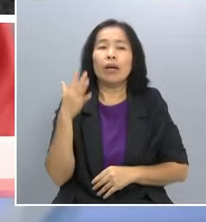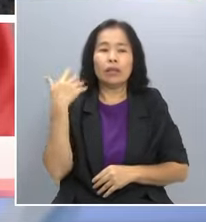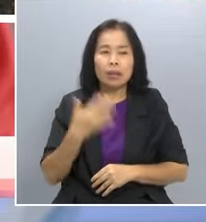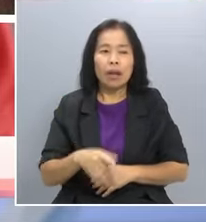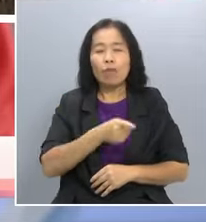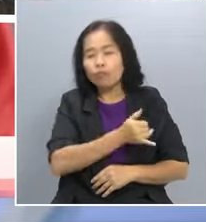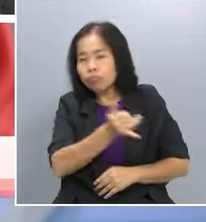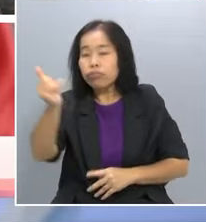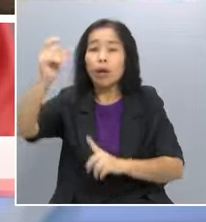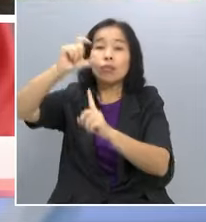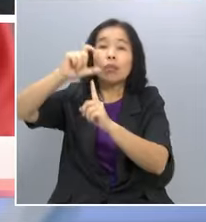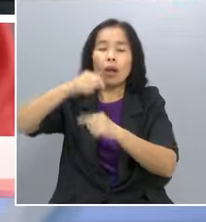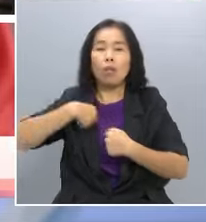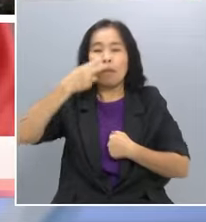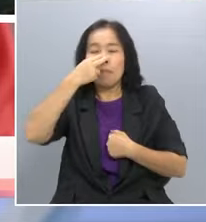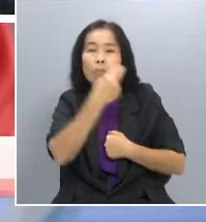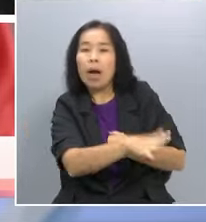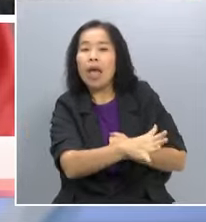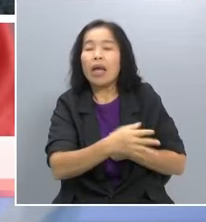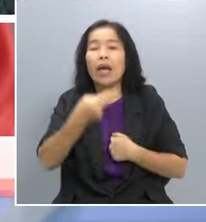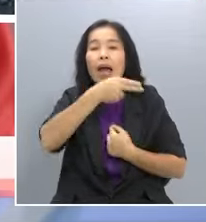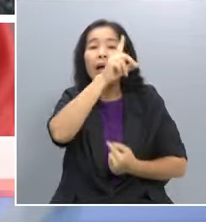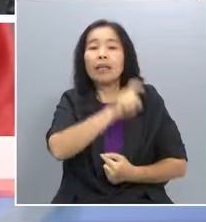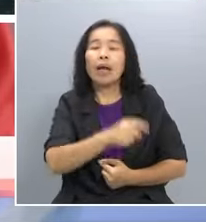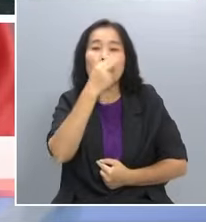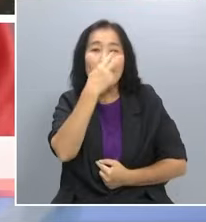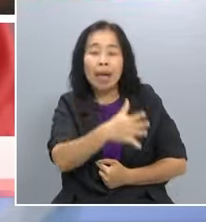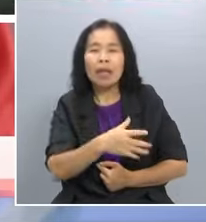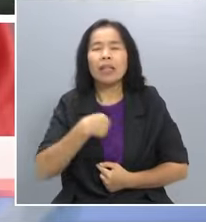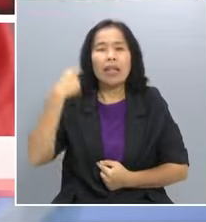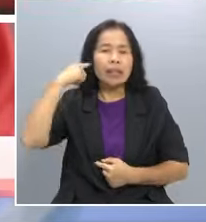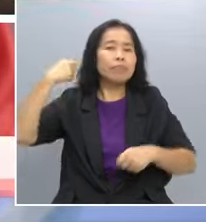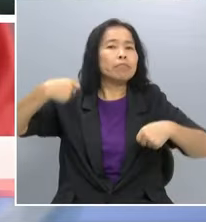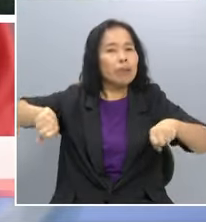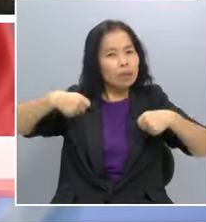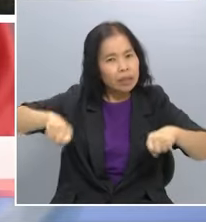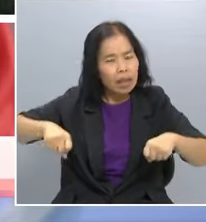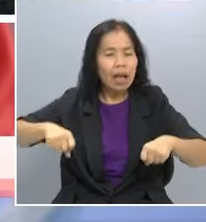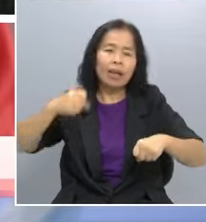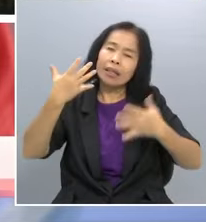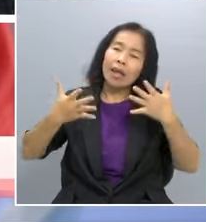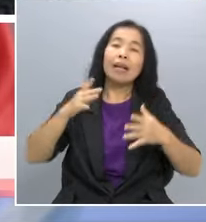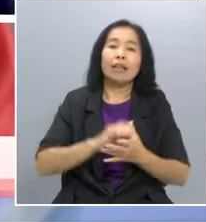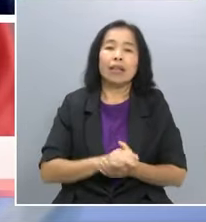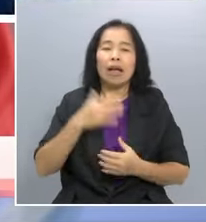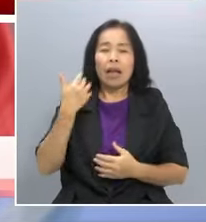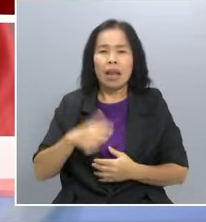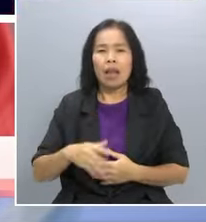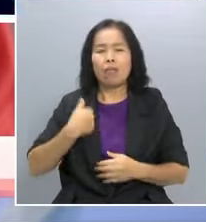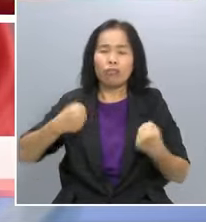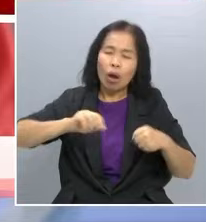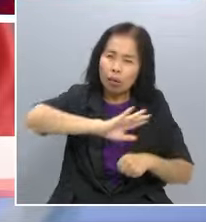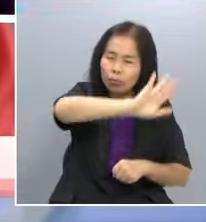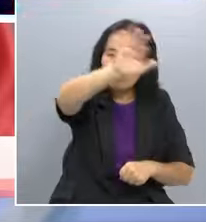ราไม่รู้หรอกว่าหลานชายตัวเองมานอนตายตรงนี้ไม่รู้เดี๋ยวมีมอเตอร์ไซค์เหมือนกับว่ามันคงจะบอกว่าโดนสองคนนั่นแหละนะแล้วอยู่ๆมันย้อนมาดู